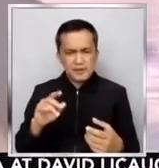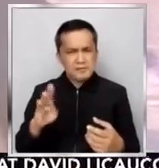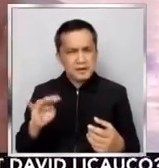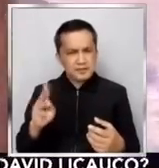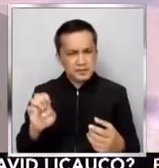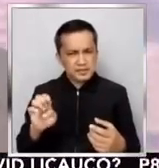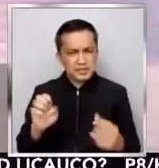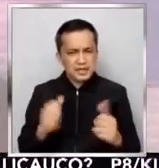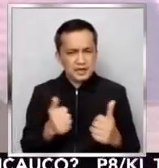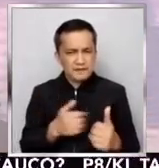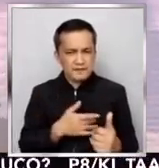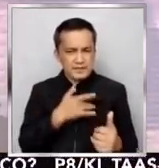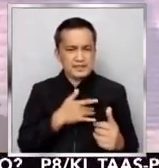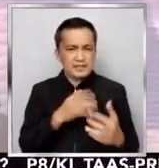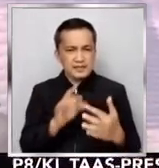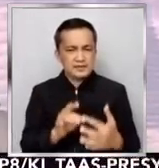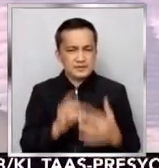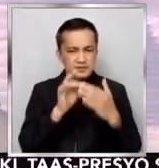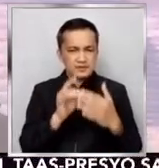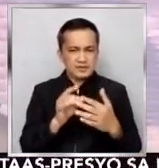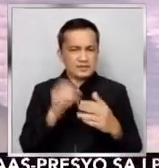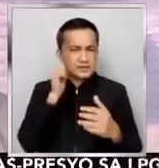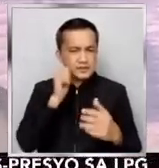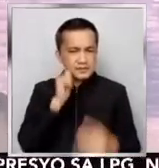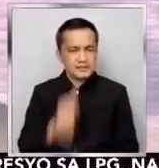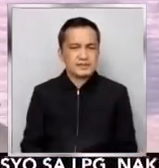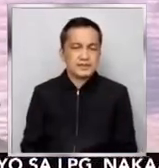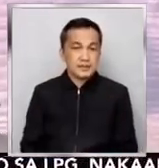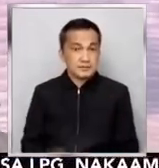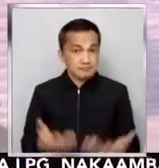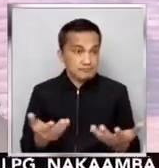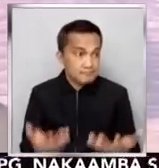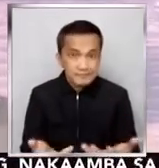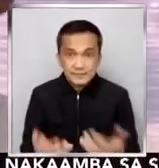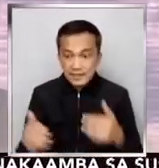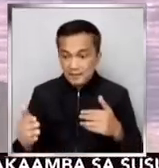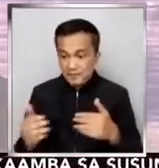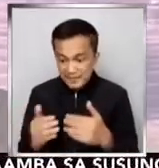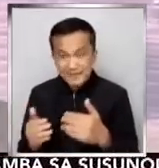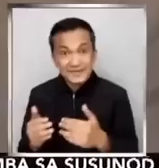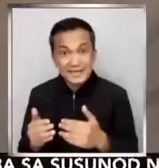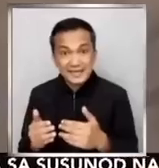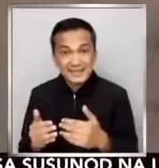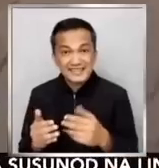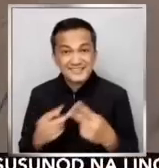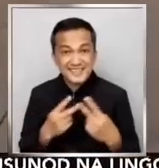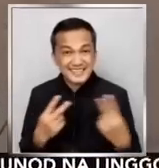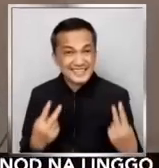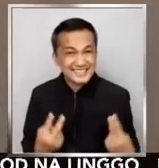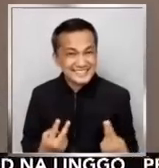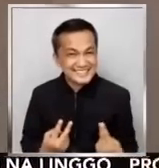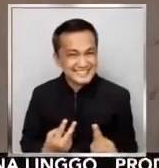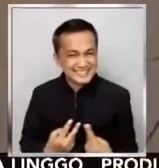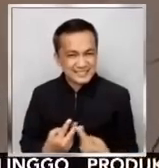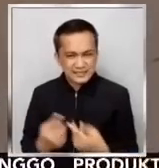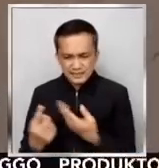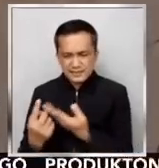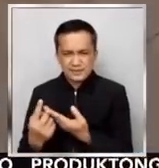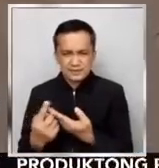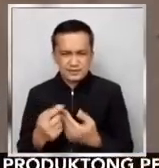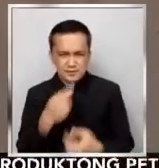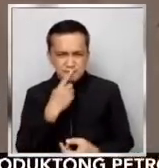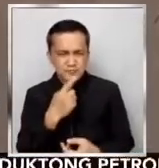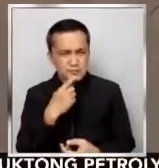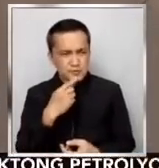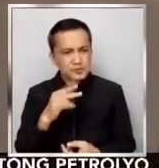mapa-feel special ang isang girl, lalo't malapit na ang Valentine's. Patikim naman ang Kuya Korea. Diyos ko naman, sa tagal